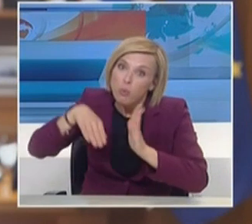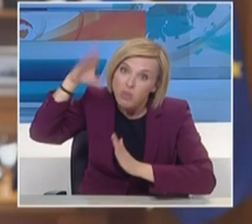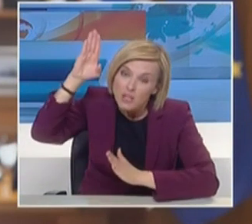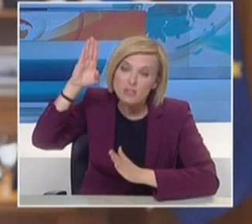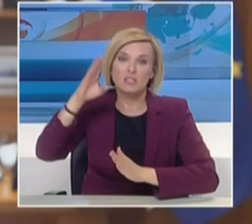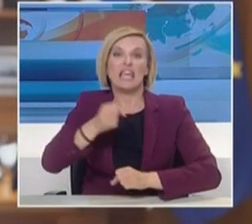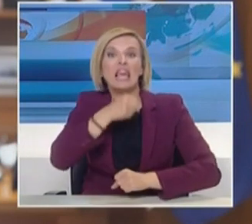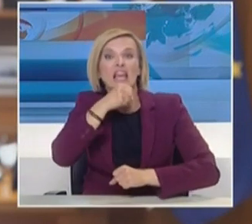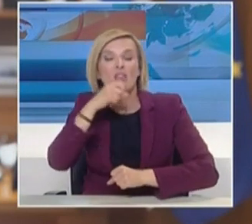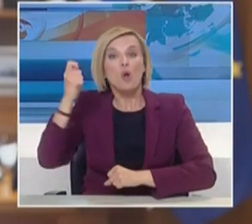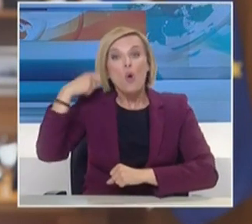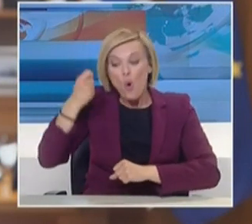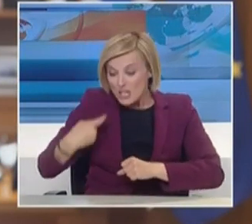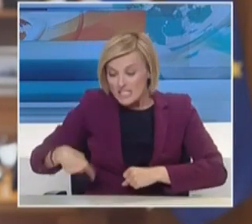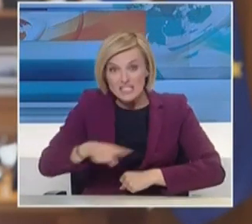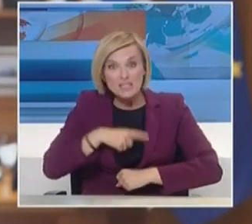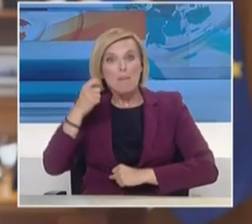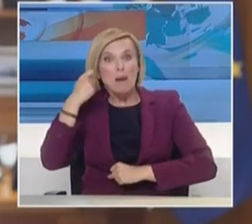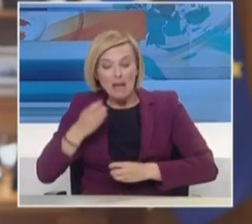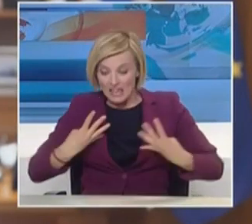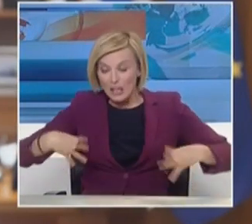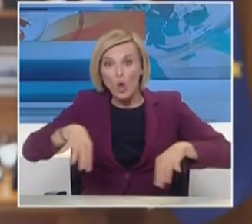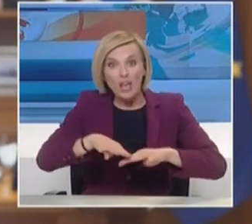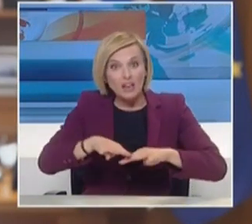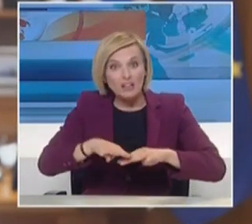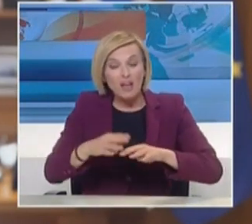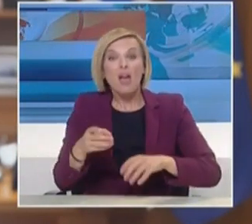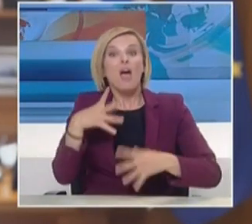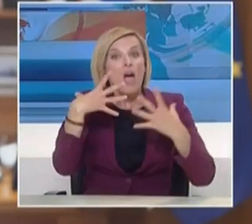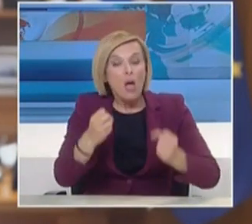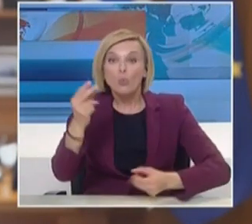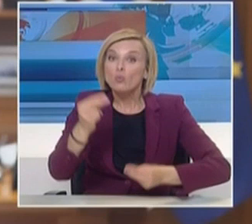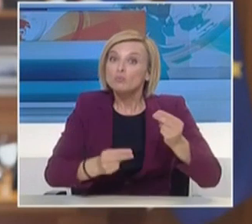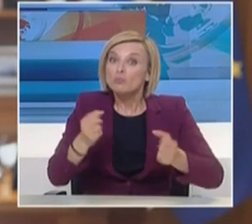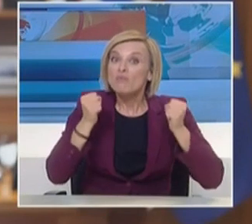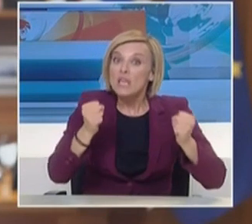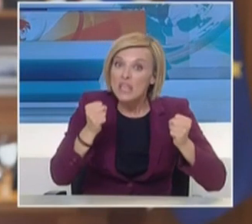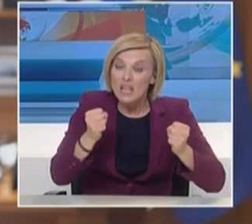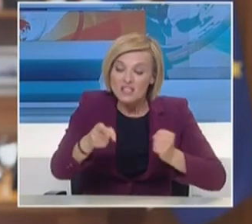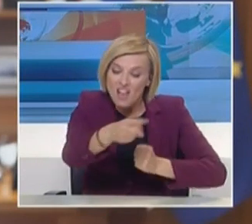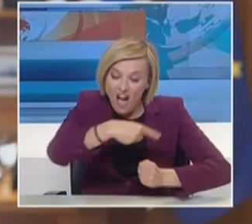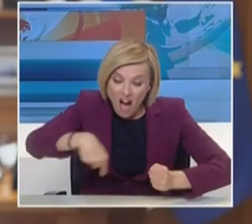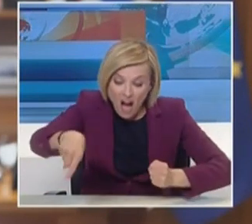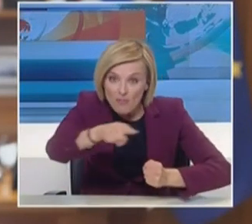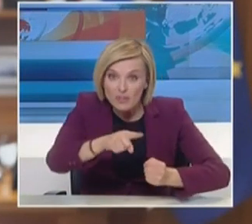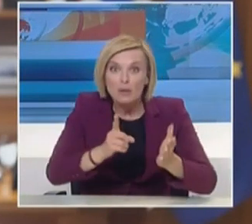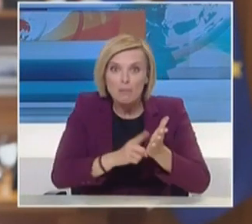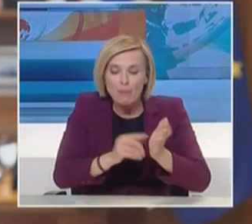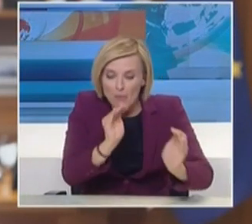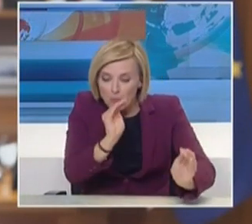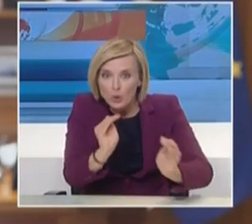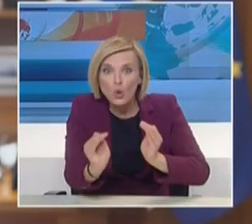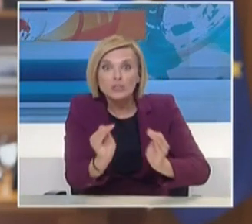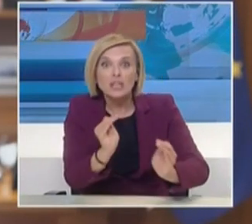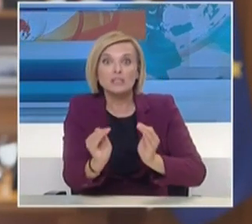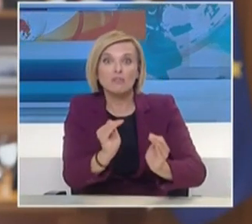οι γιαγιάδες, οι γονείς μας. Οι συμπολίτες με χρόνια νοσήματα. Που και αυτοί πρέπει εν μέσω κρίσης να βρουν καταφύγιο στο